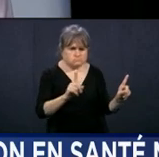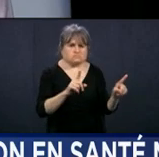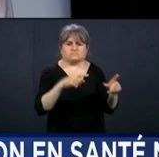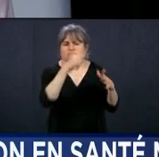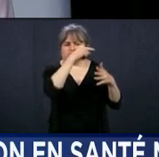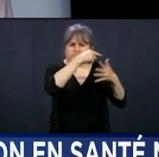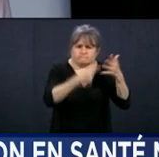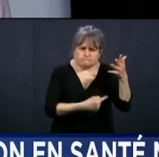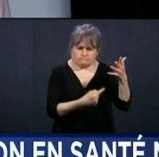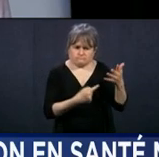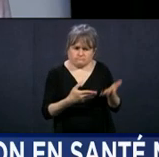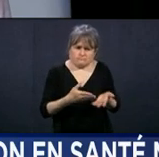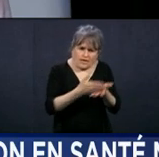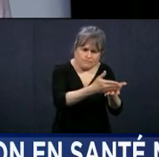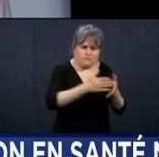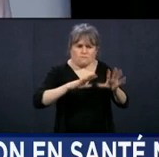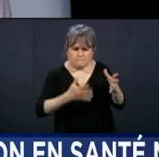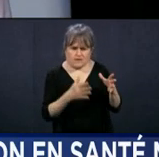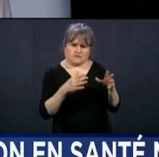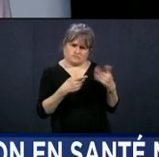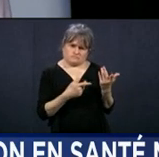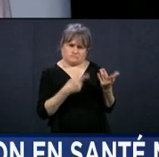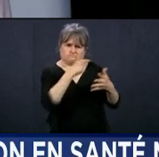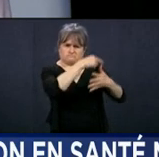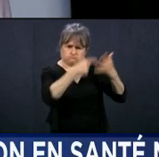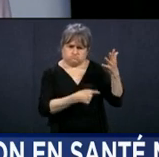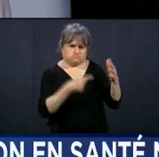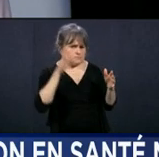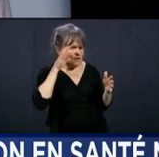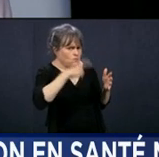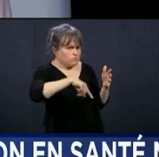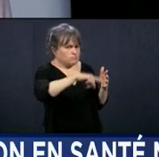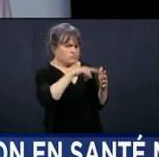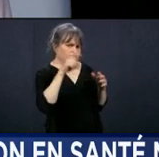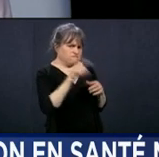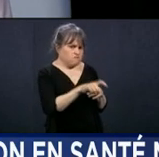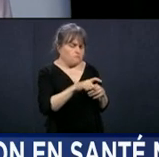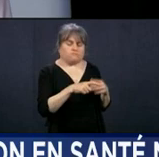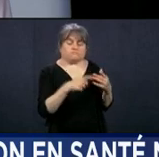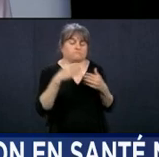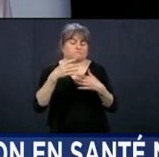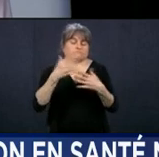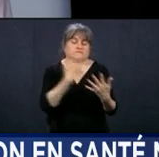tout ça qui sont instaurés dans tous les centres de détention.